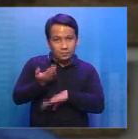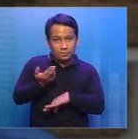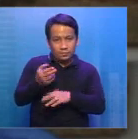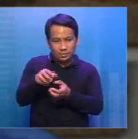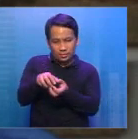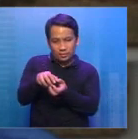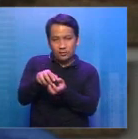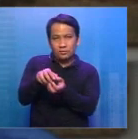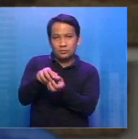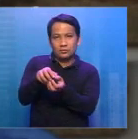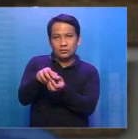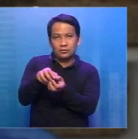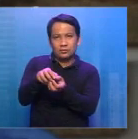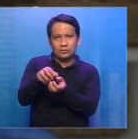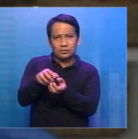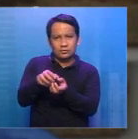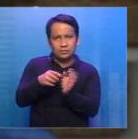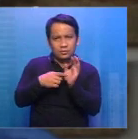And